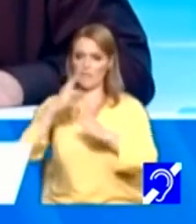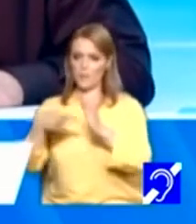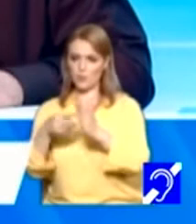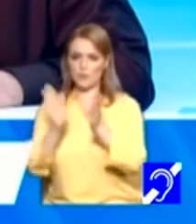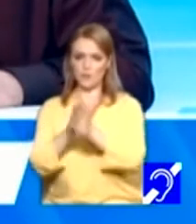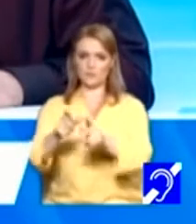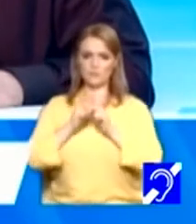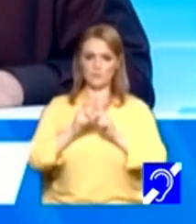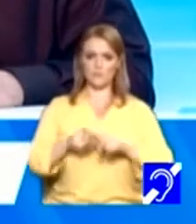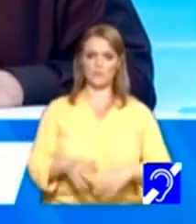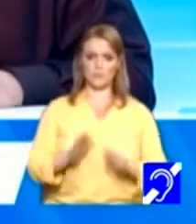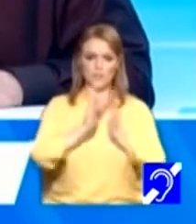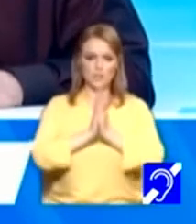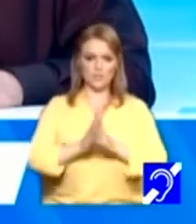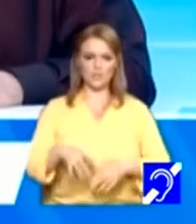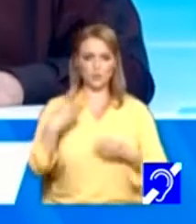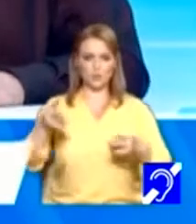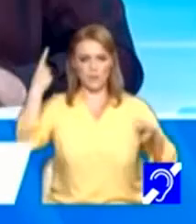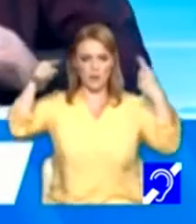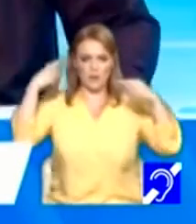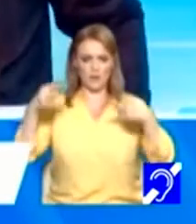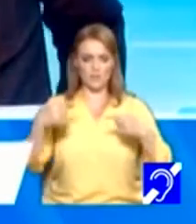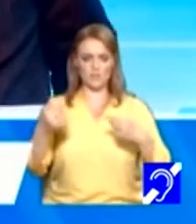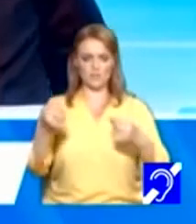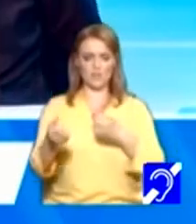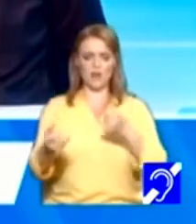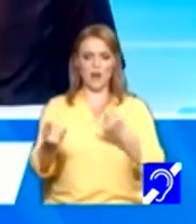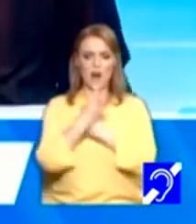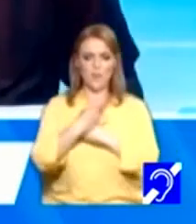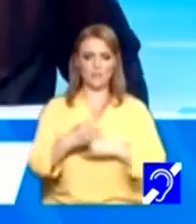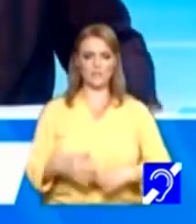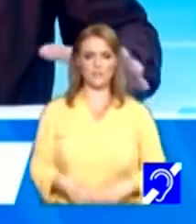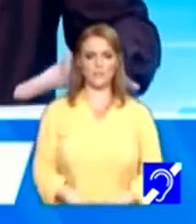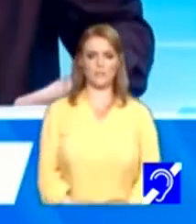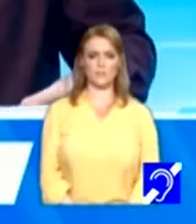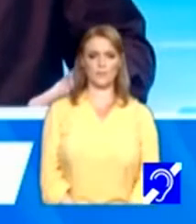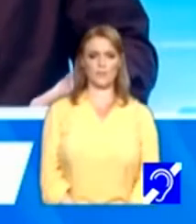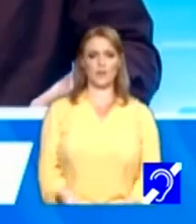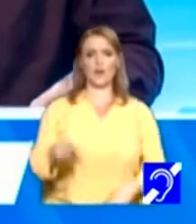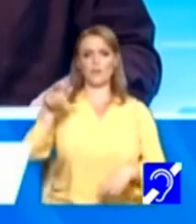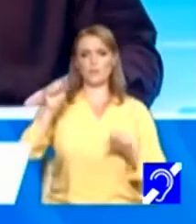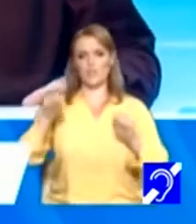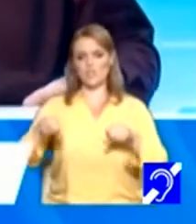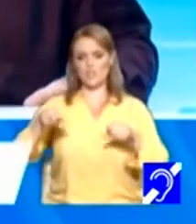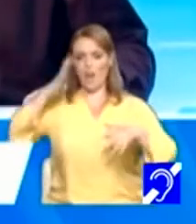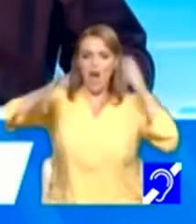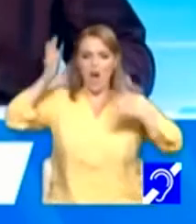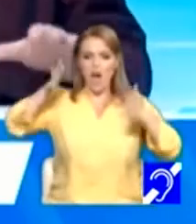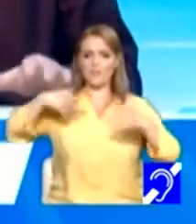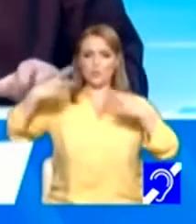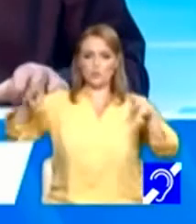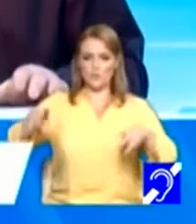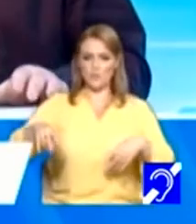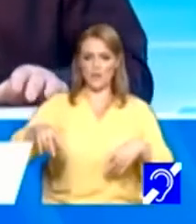Nu mă luați pe mine cu povești de astea, că puteți să gesticulați New York sau unde ați mai fost aici. Roma, New